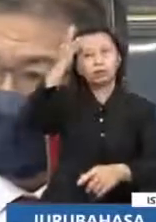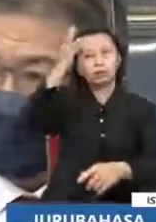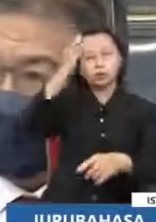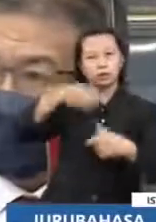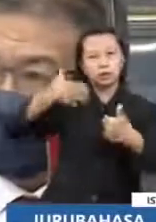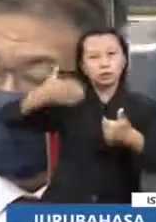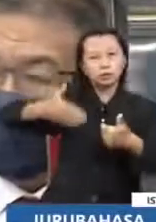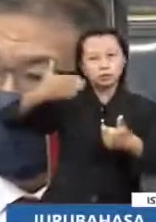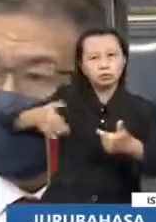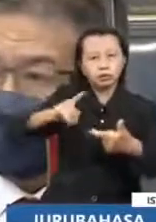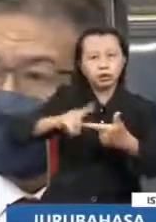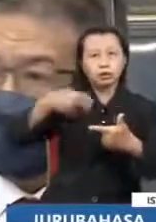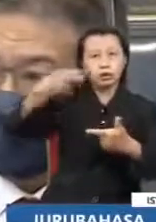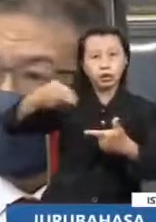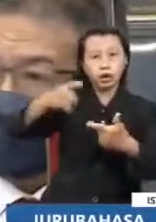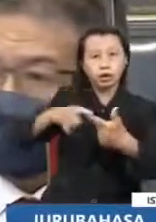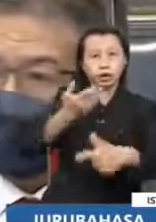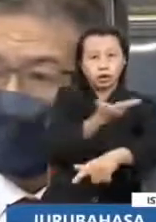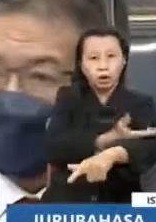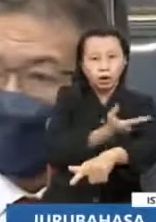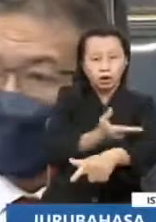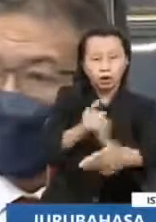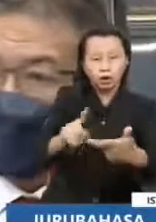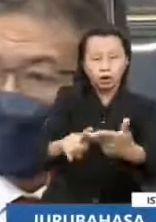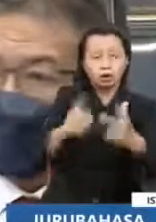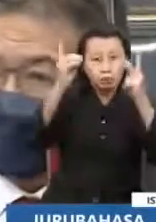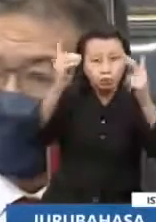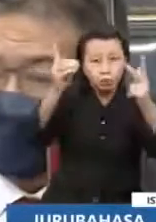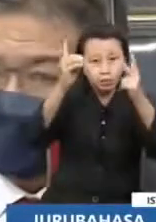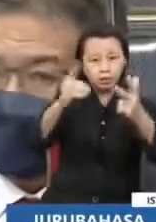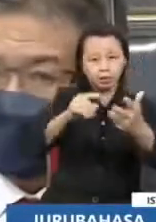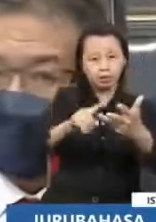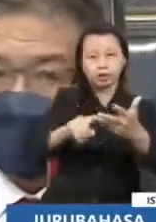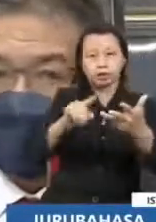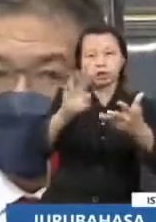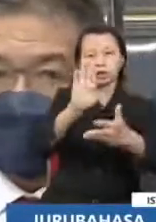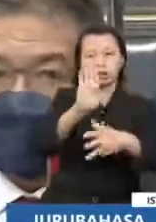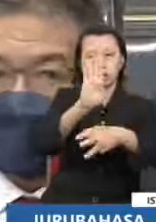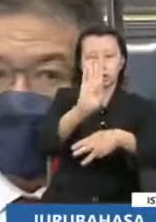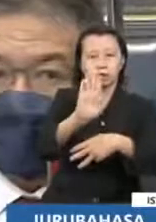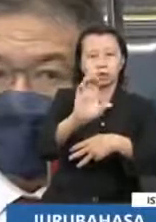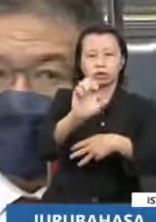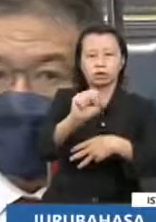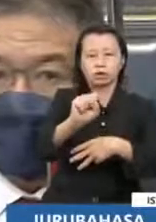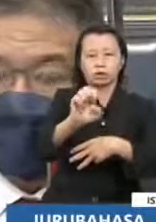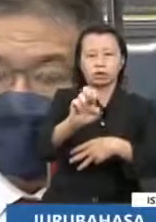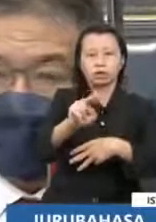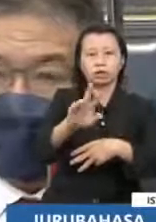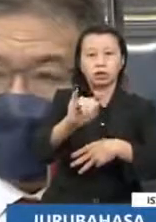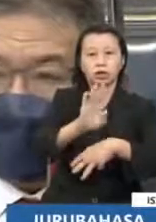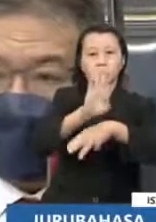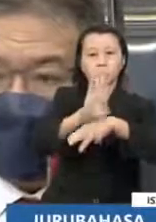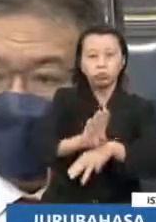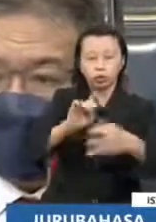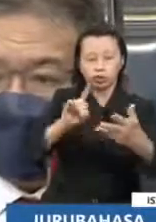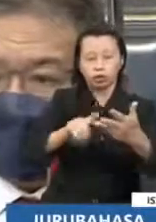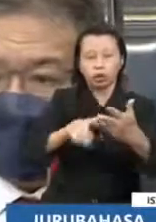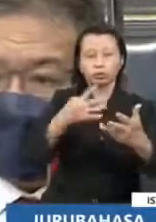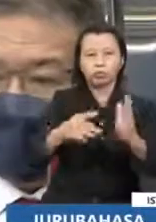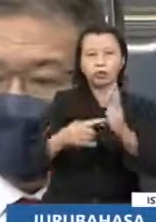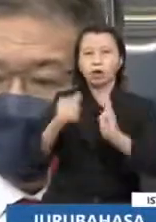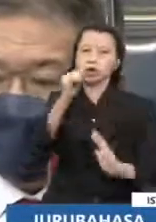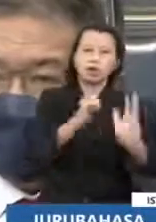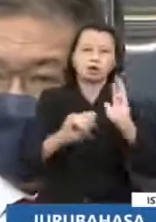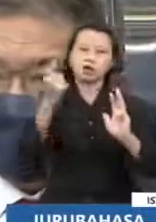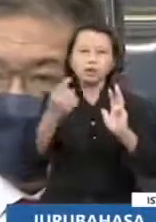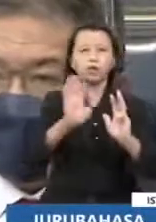kepada sejarah, kepada warisan, kepada pendidikan dan seni budaya. Dan seni budaya bukan hanya dengan izin performing